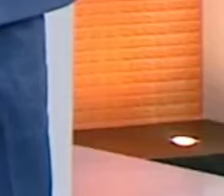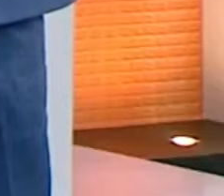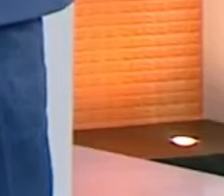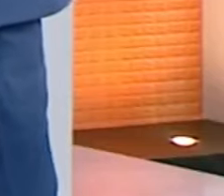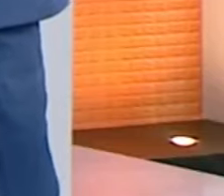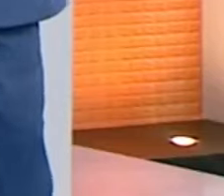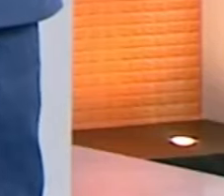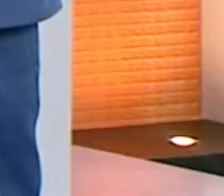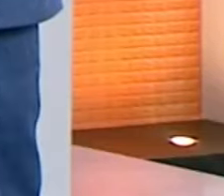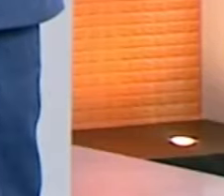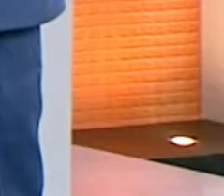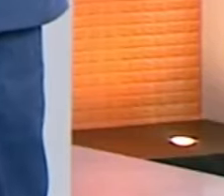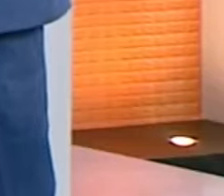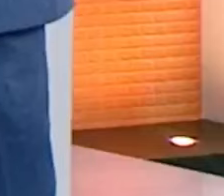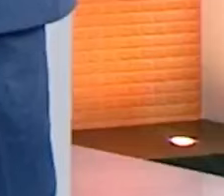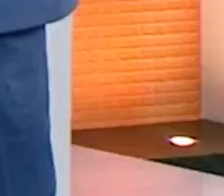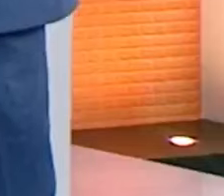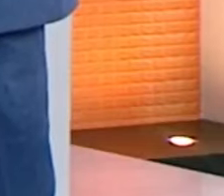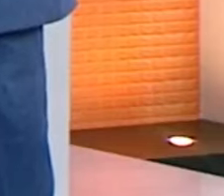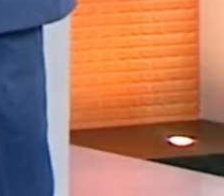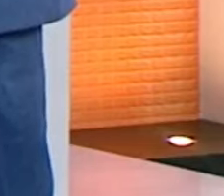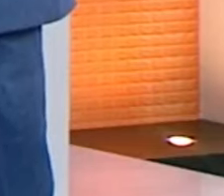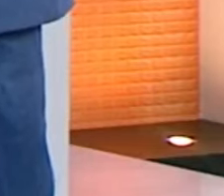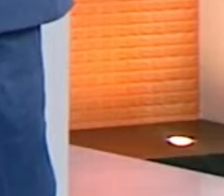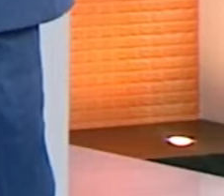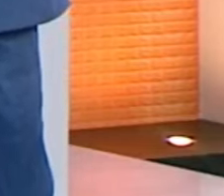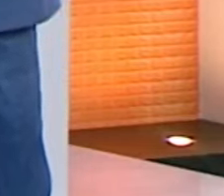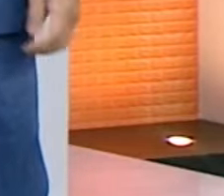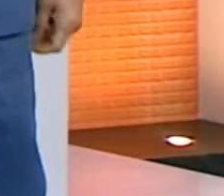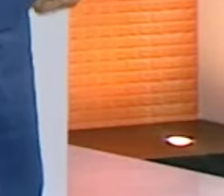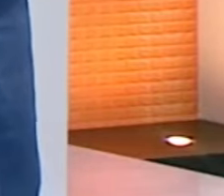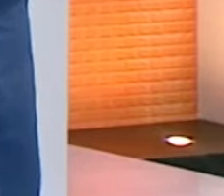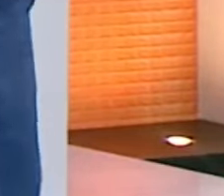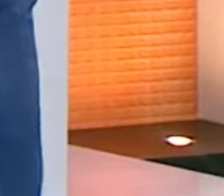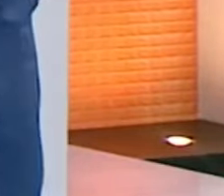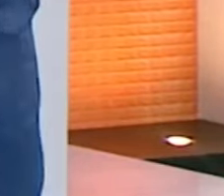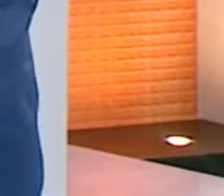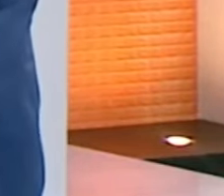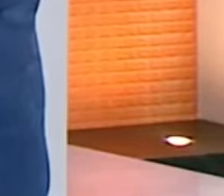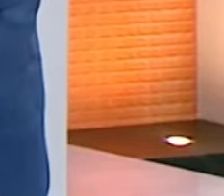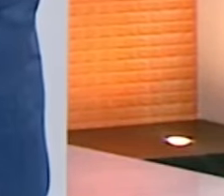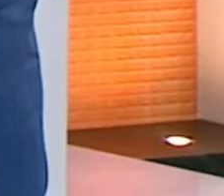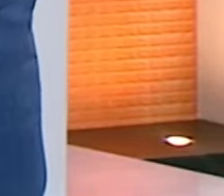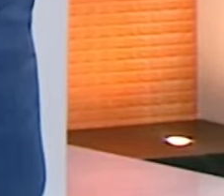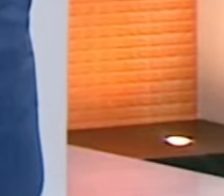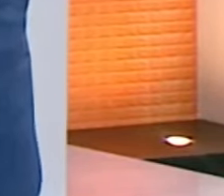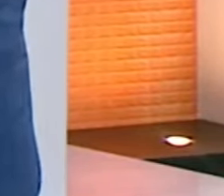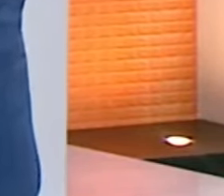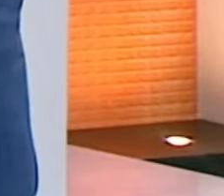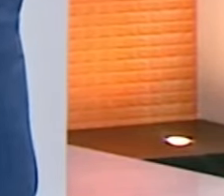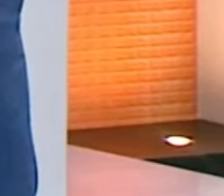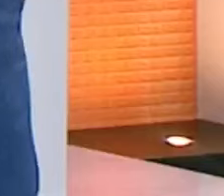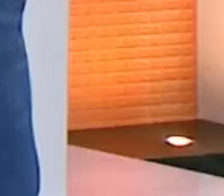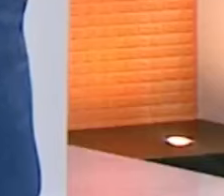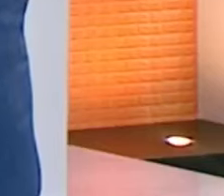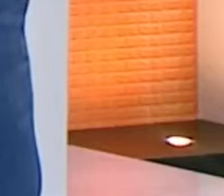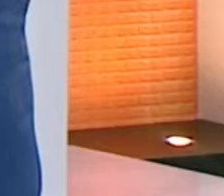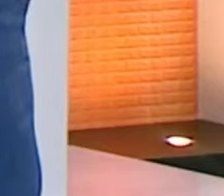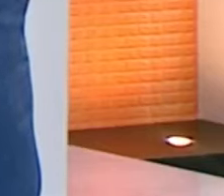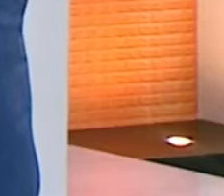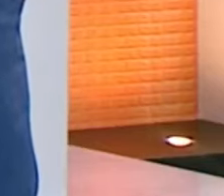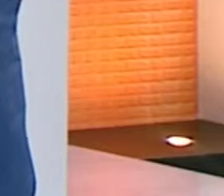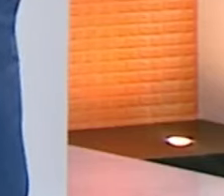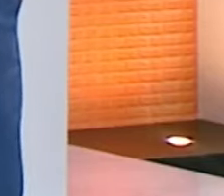Igan, mauna ka sa mga balita. Mag-subscribe sa GMA Integrated News sa YouTube. Sa mga kapuso abroad, subaybayan nyo kami sa